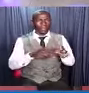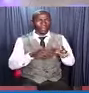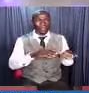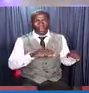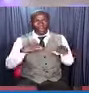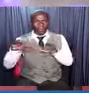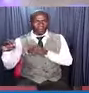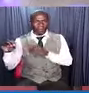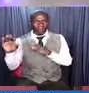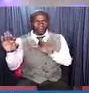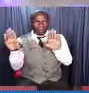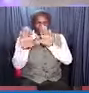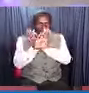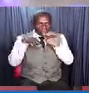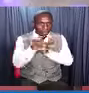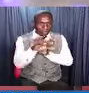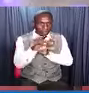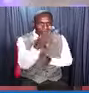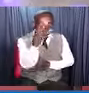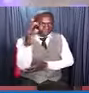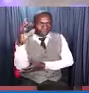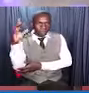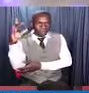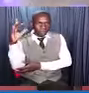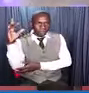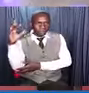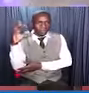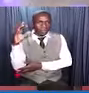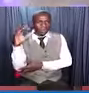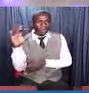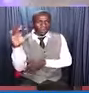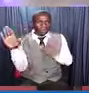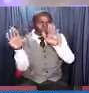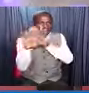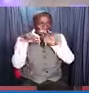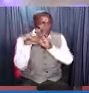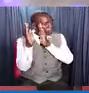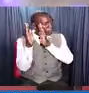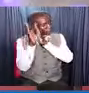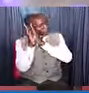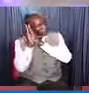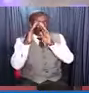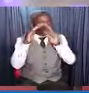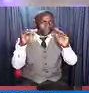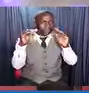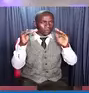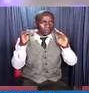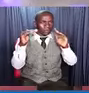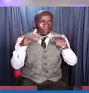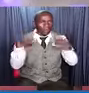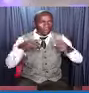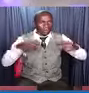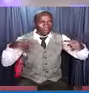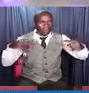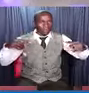usiku uingie vichakani. You can go out at night to the bush. Waweza kuondoka usiku uende kwa guest. You can go out at night to the guest house. Waweza kufanya yaliyo kinyume